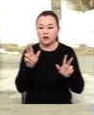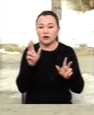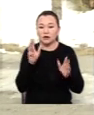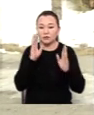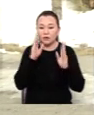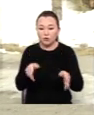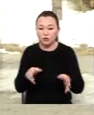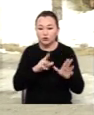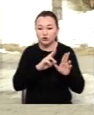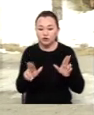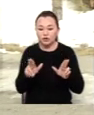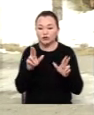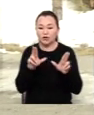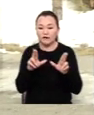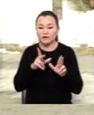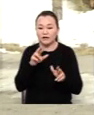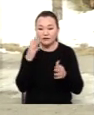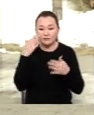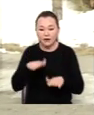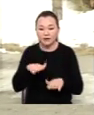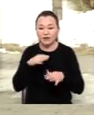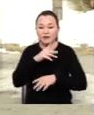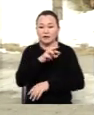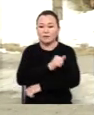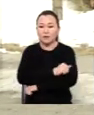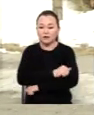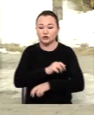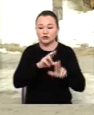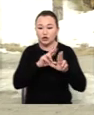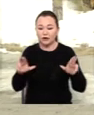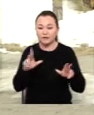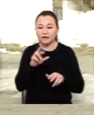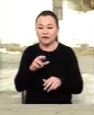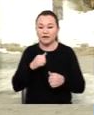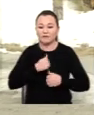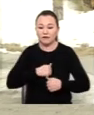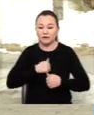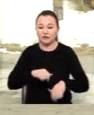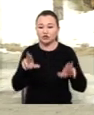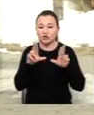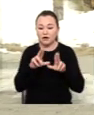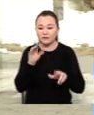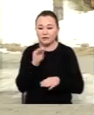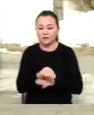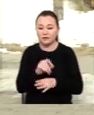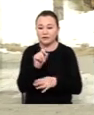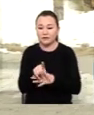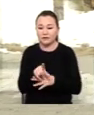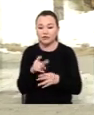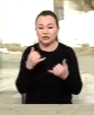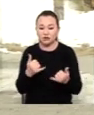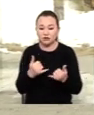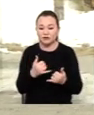прихожей. Шкаф для спальни, для балкона шкаф и шкаф для ванной. На текущий